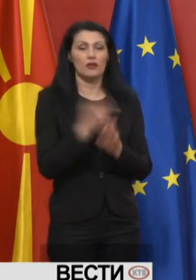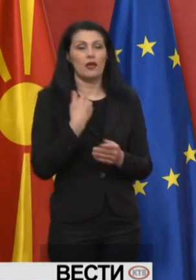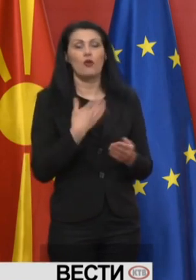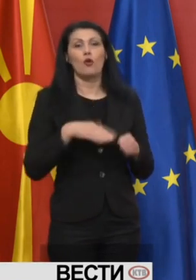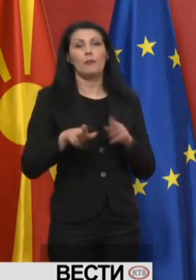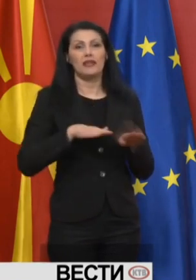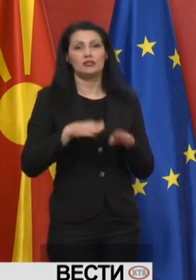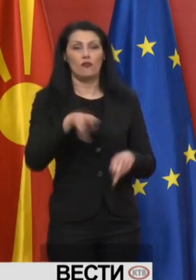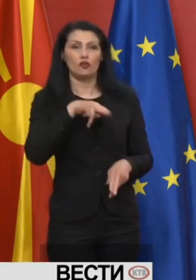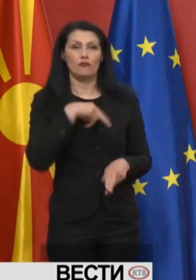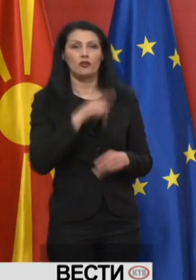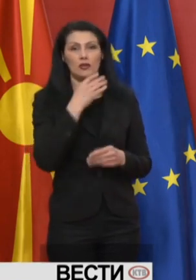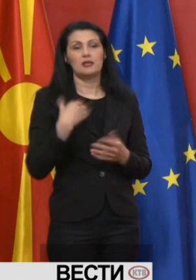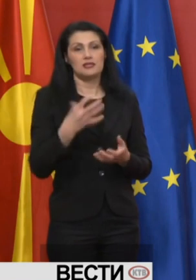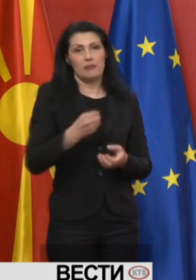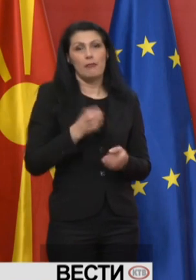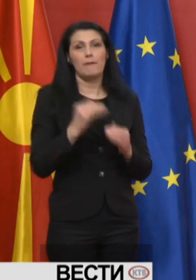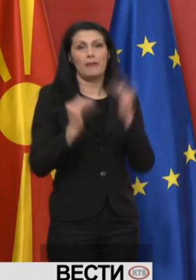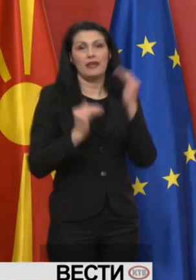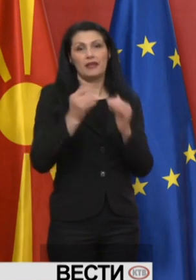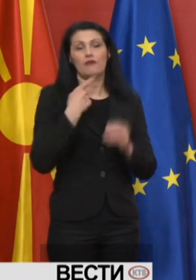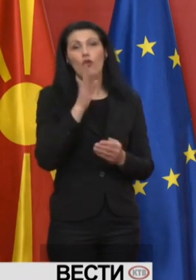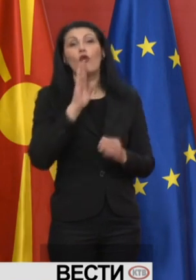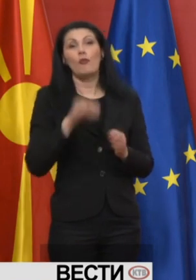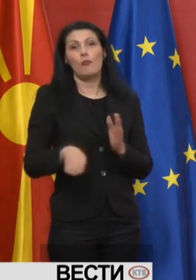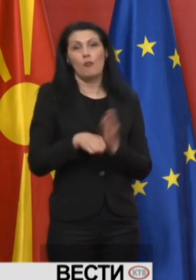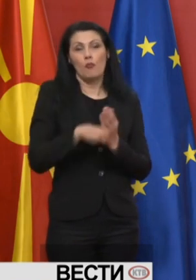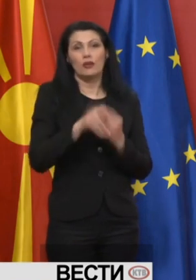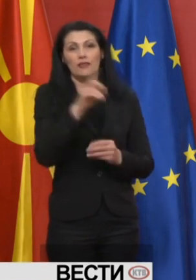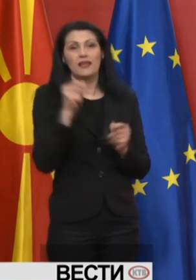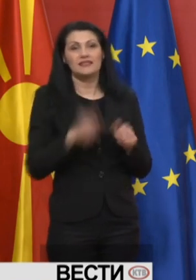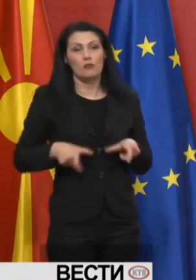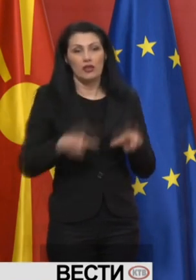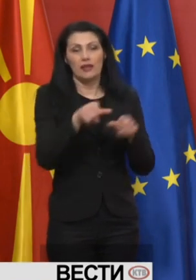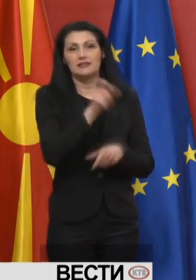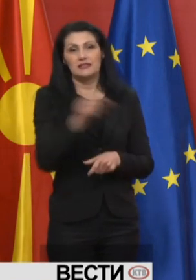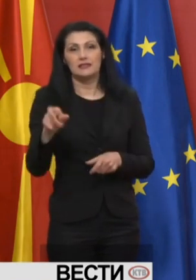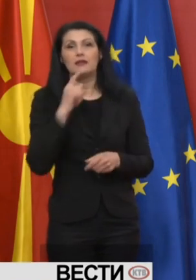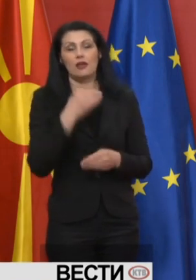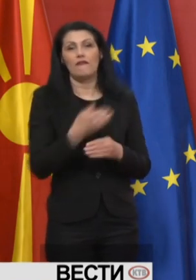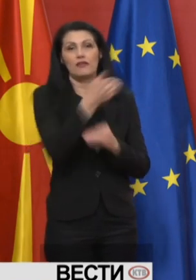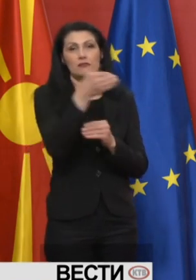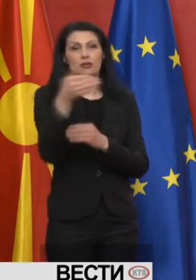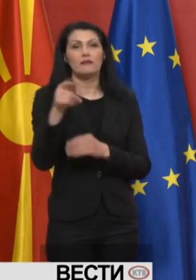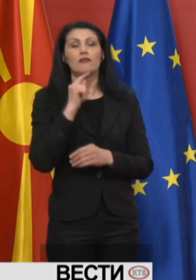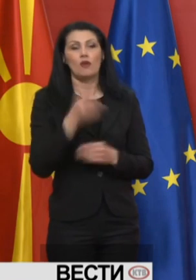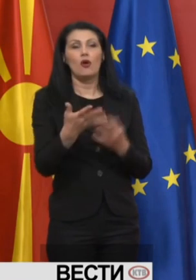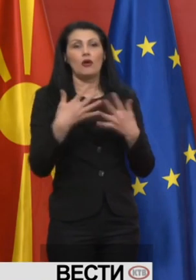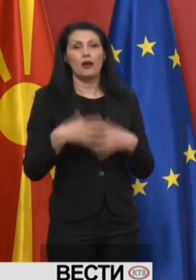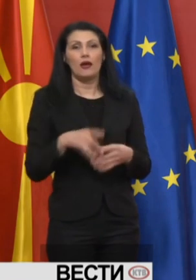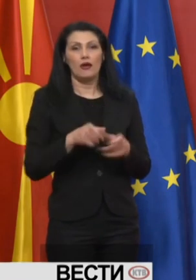министерство, превземаме мерки кои што ќе им помогнат на земјоделците и на стопанствениците во